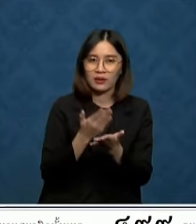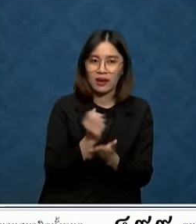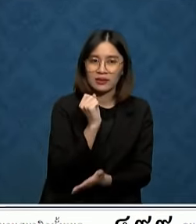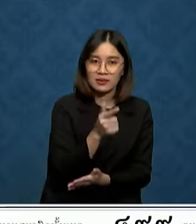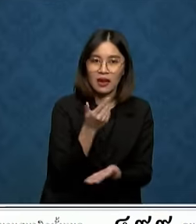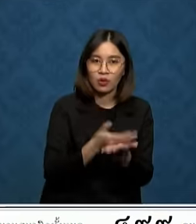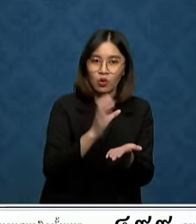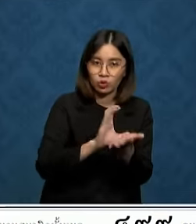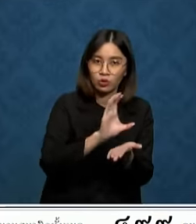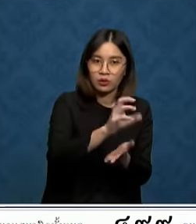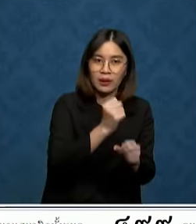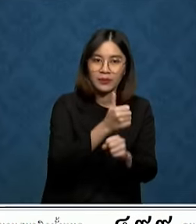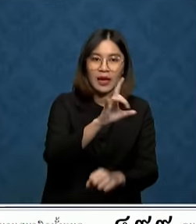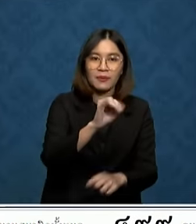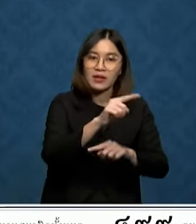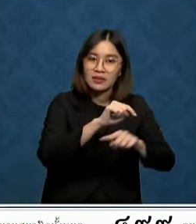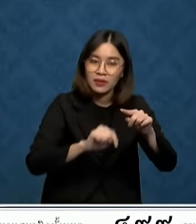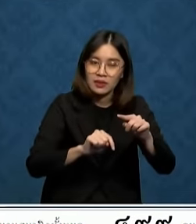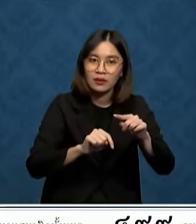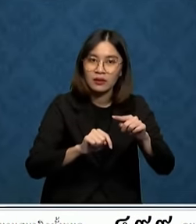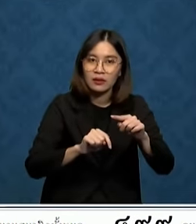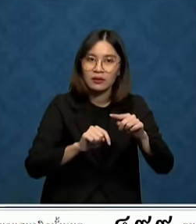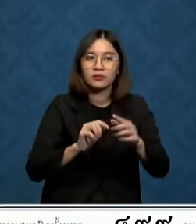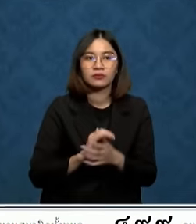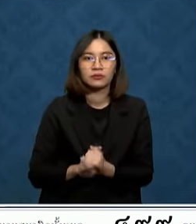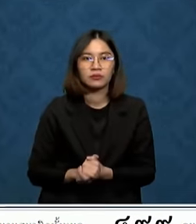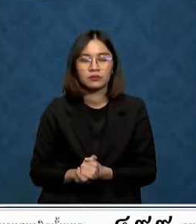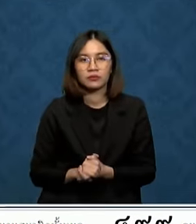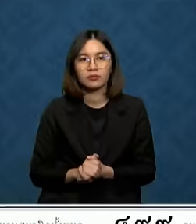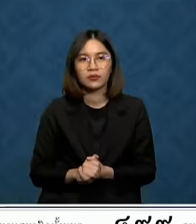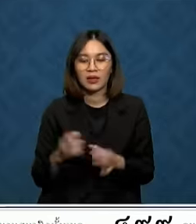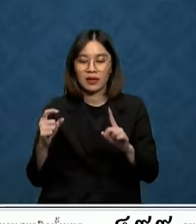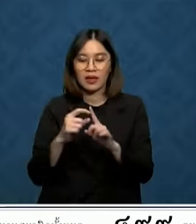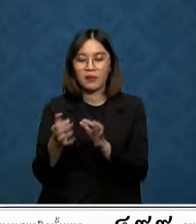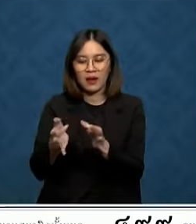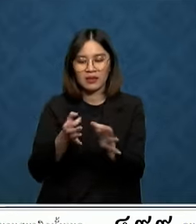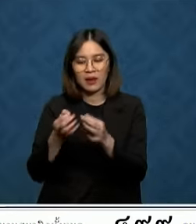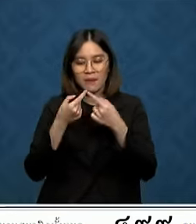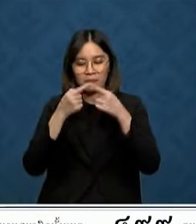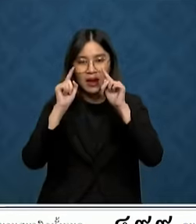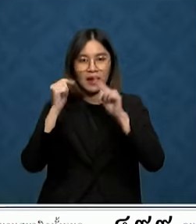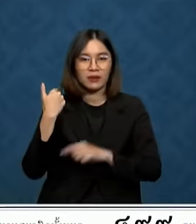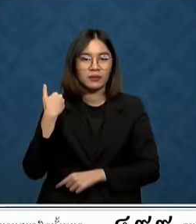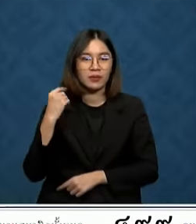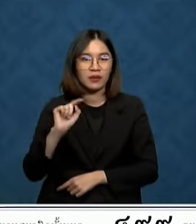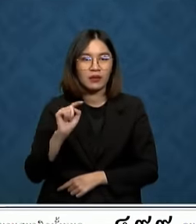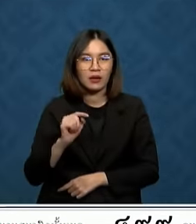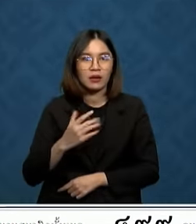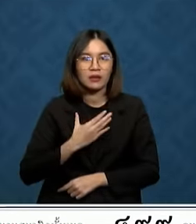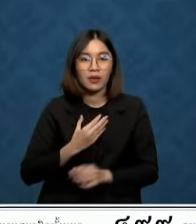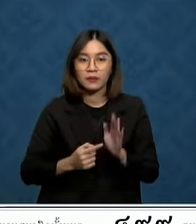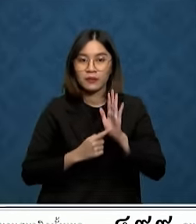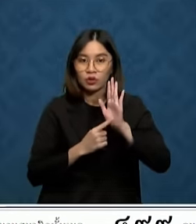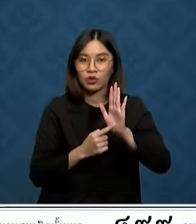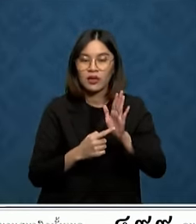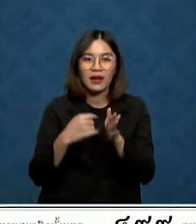สูงถึง 80%กลับหัวกลับหางกันไปหมดค่ะคำอธิบายนะคะก็แปลกประหลาดมากบอกว่าฉันยกตัว